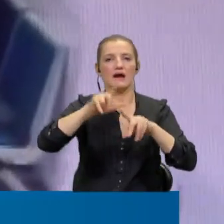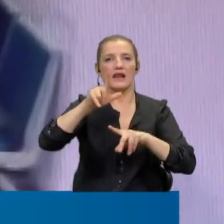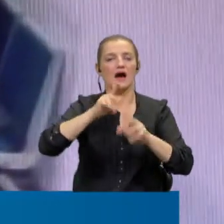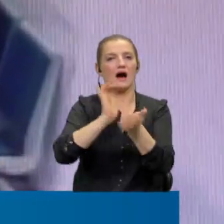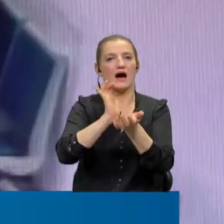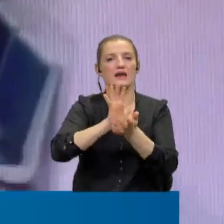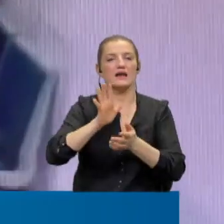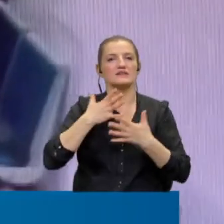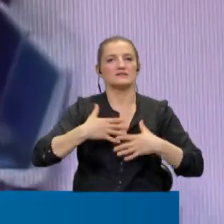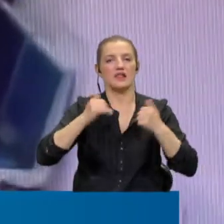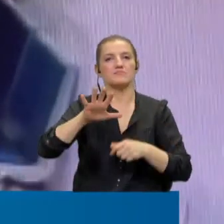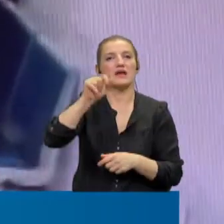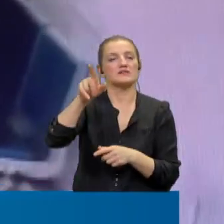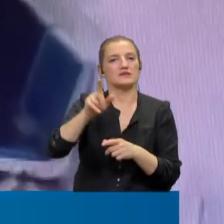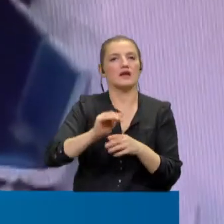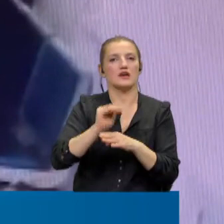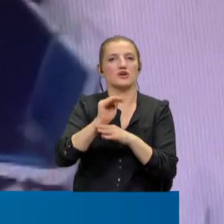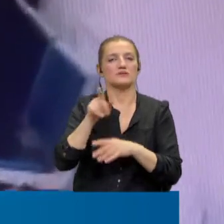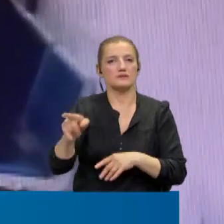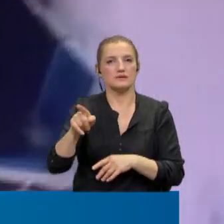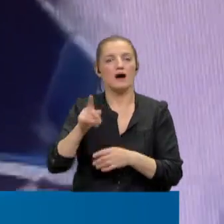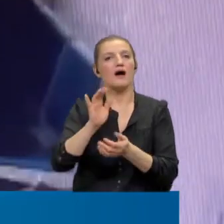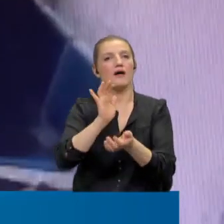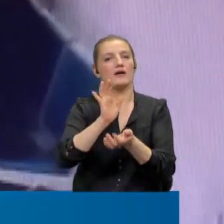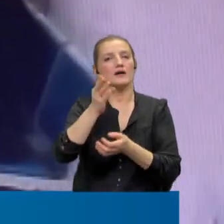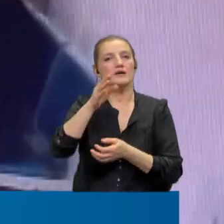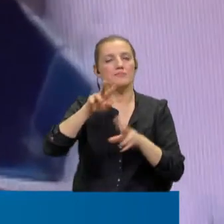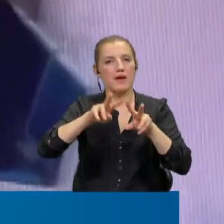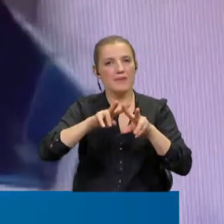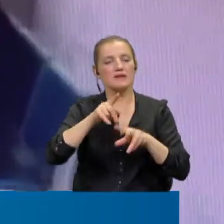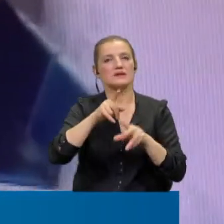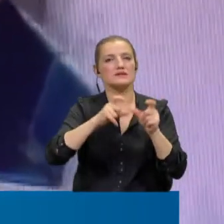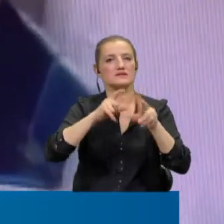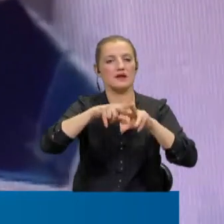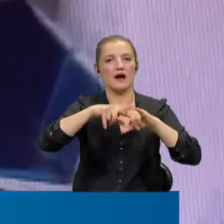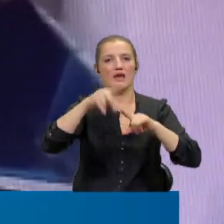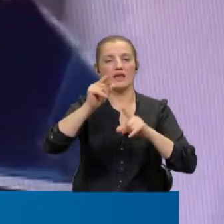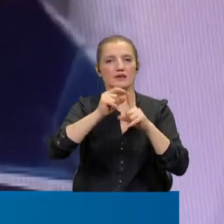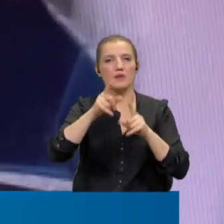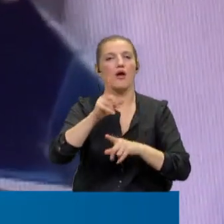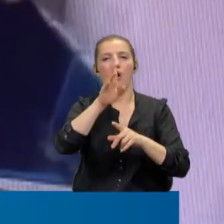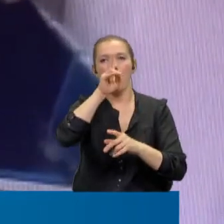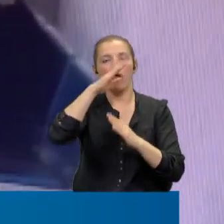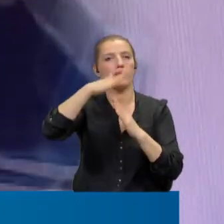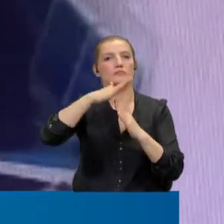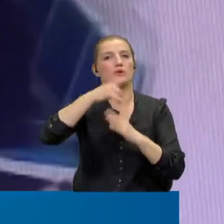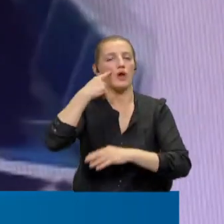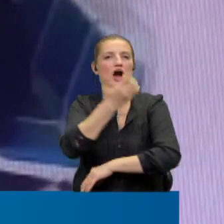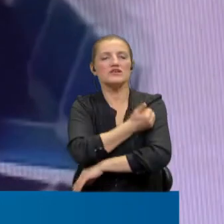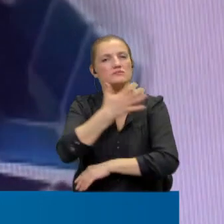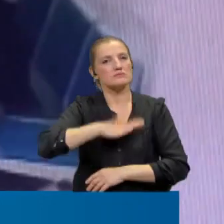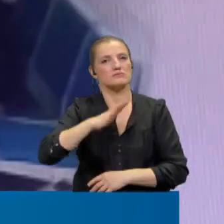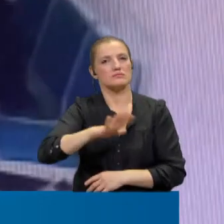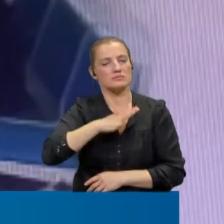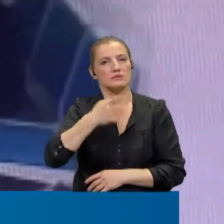yaşandı bu onlar anne ve babasıyla aşı olmak için merkeze gelen Mehmet sahibi Öğle arasında ısrarla aşı olmak istediğini söyledi